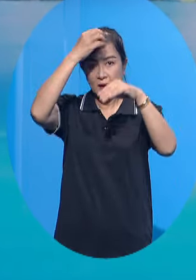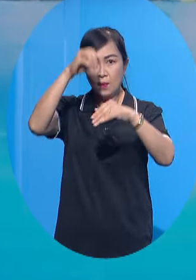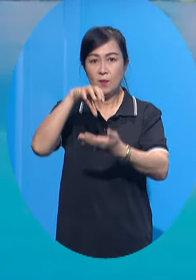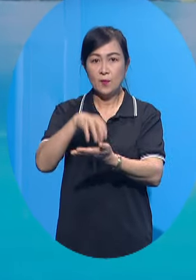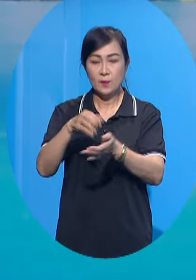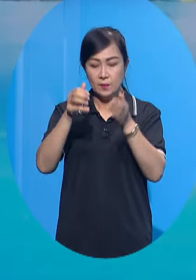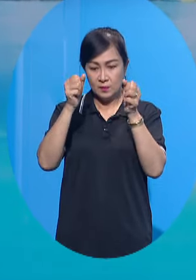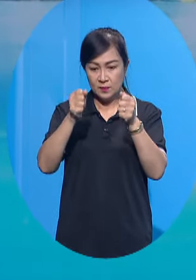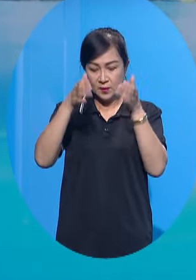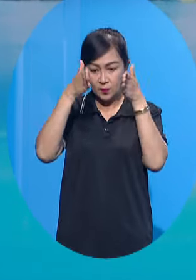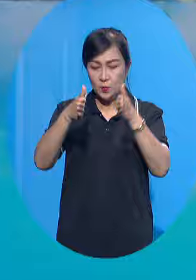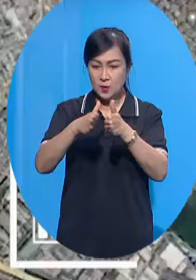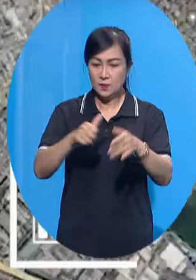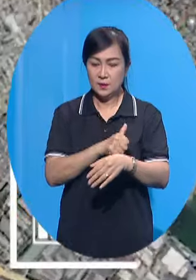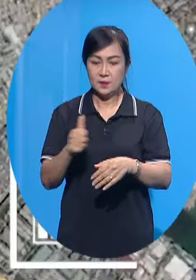khu vực tập trung đông người.